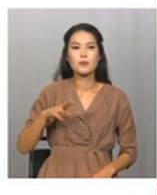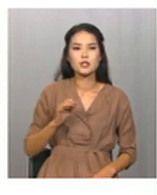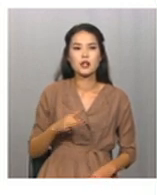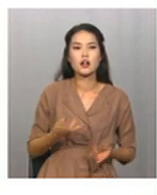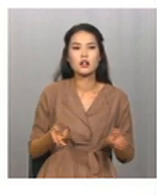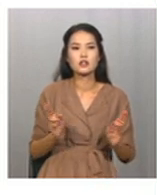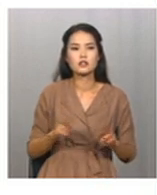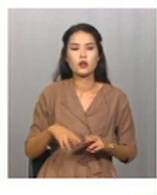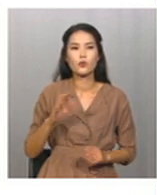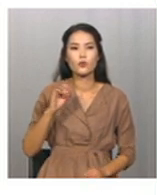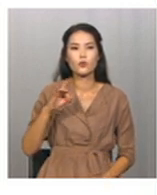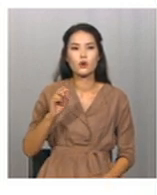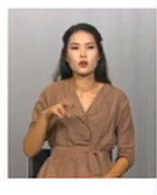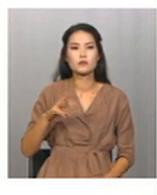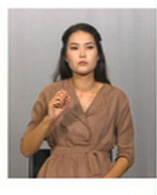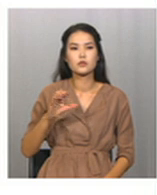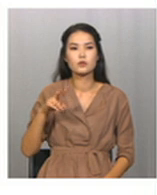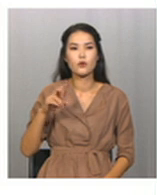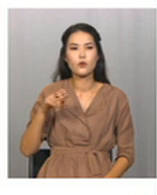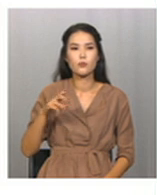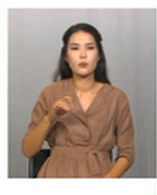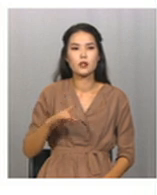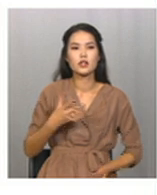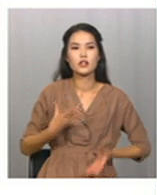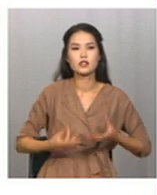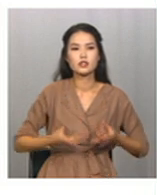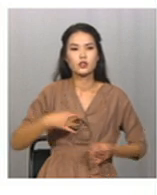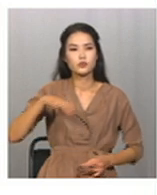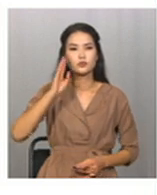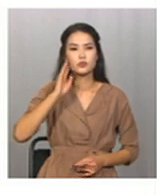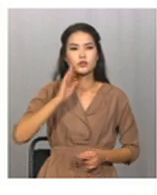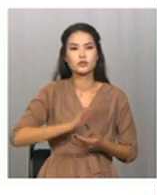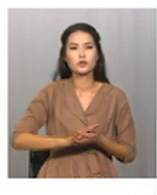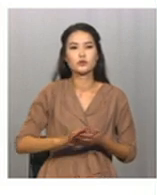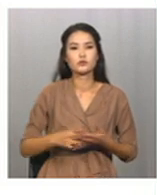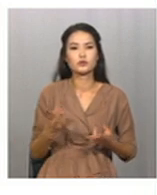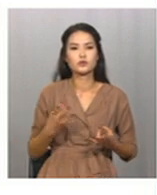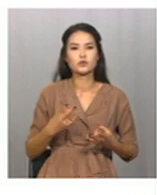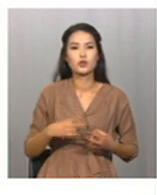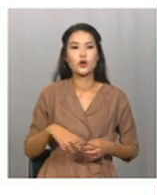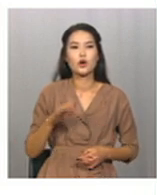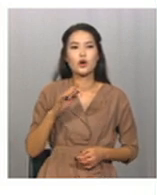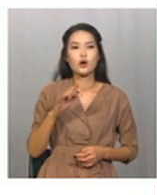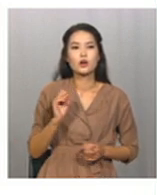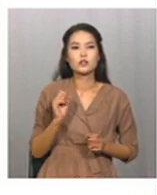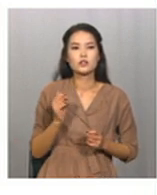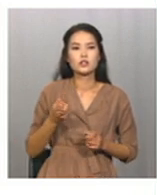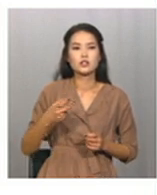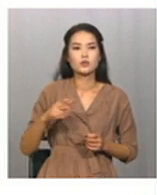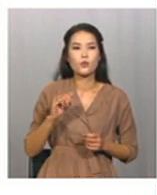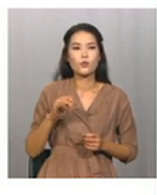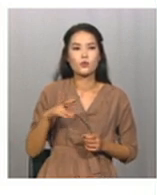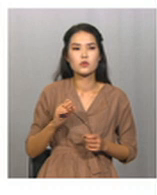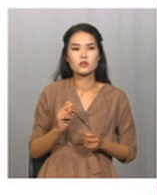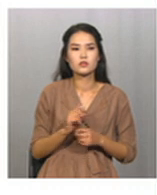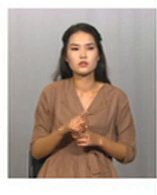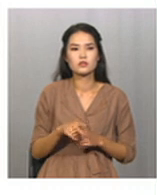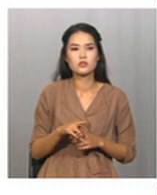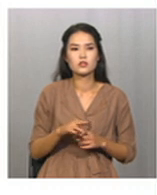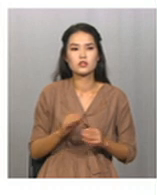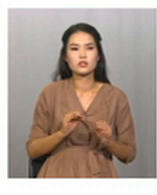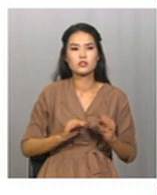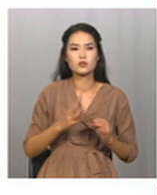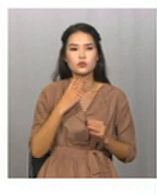мен уран, мыс, кобальт ластанған суларды тазарту үшін улы заттарды өз